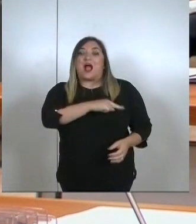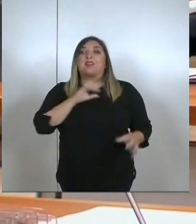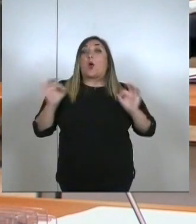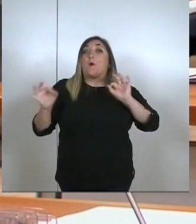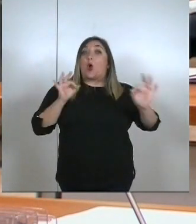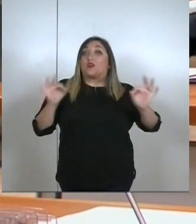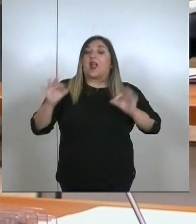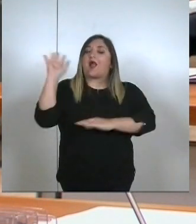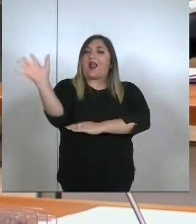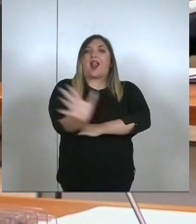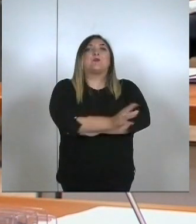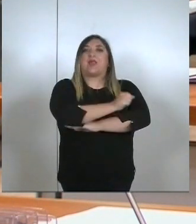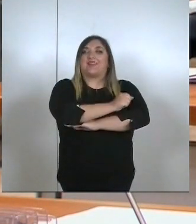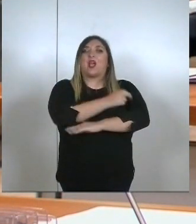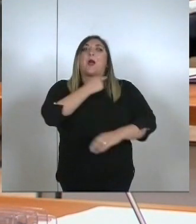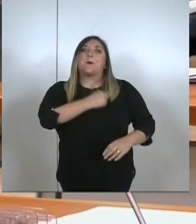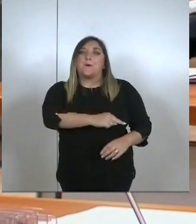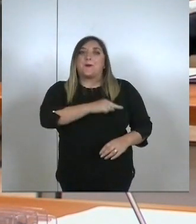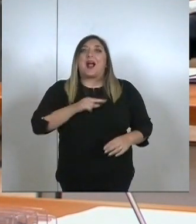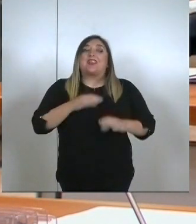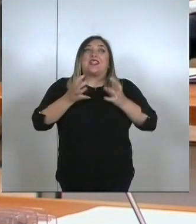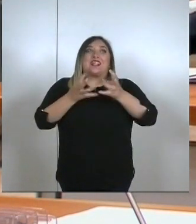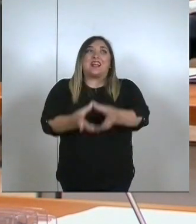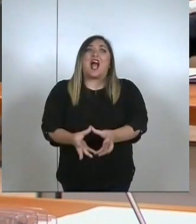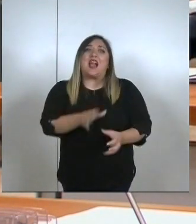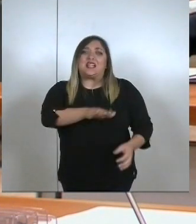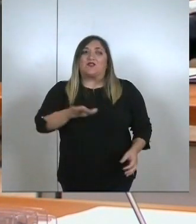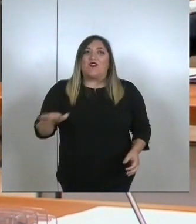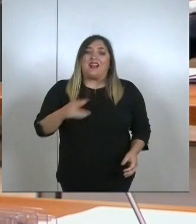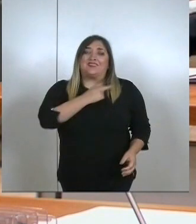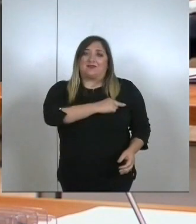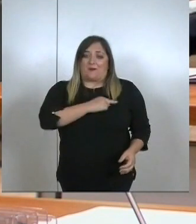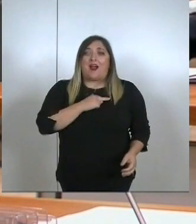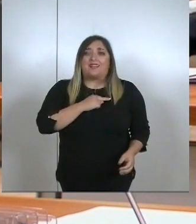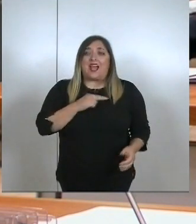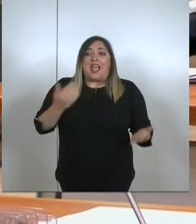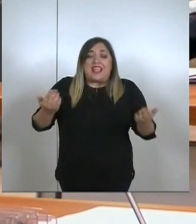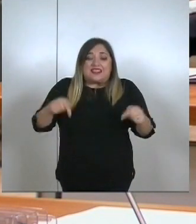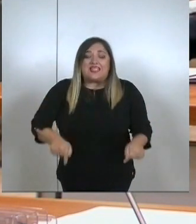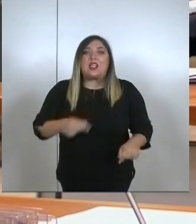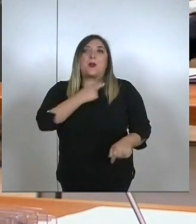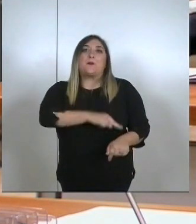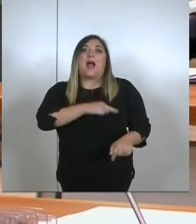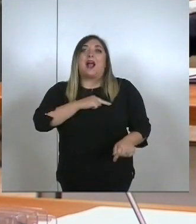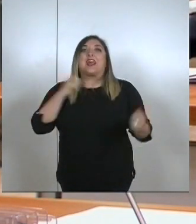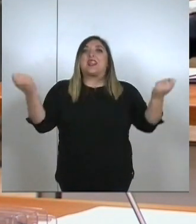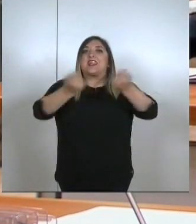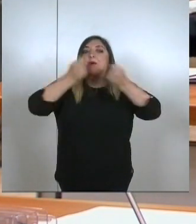u ambientali. Malta li rridu nħallu l-ulietna, hija Malta li tirbaħ fuq